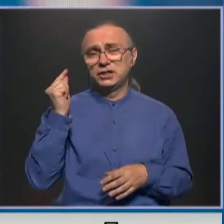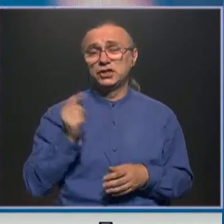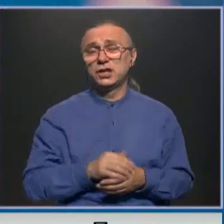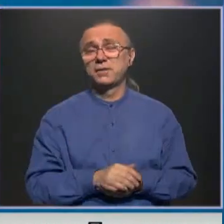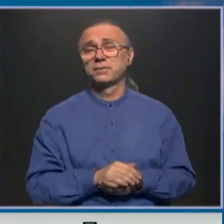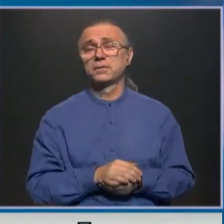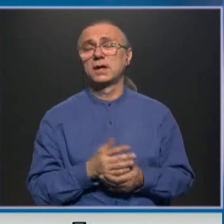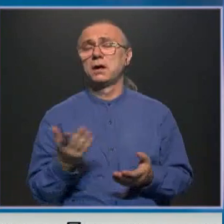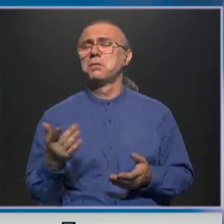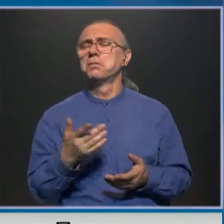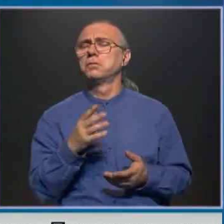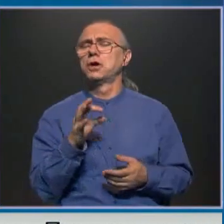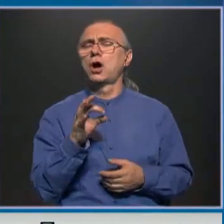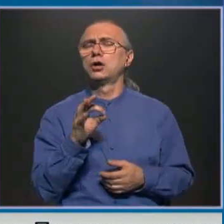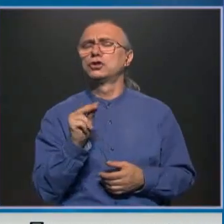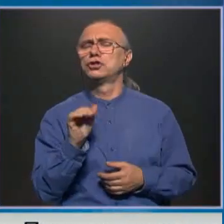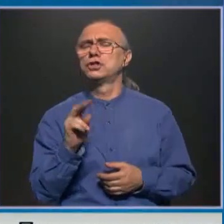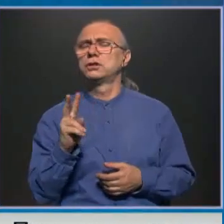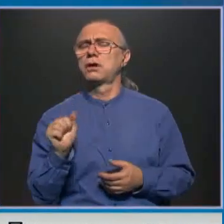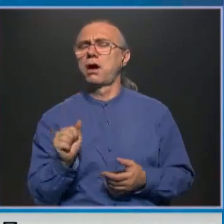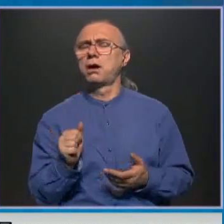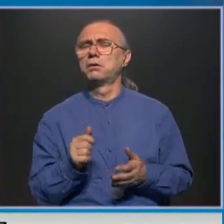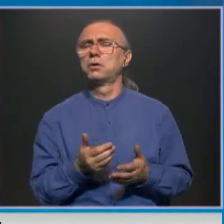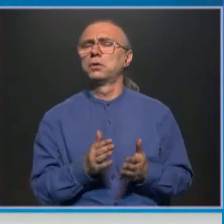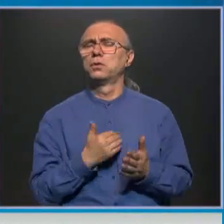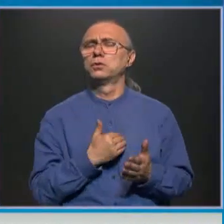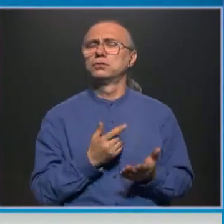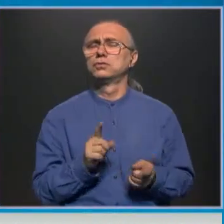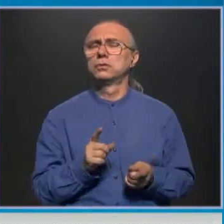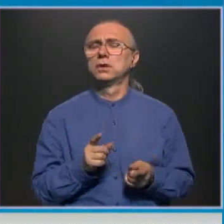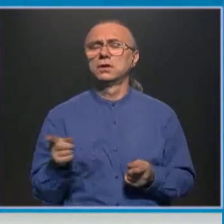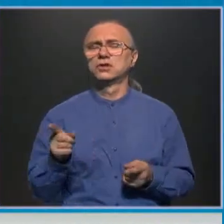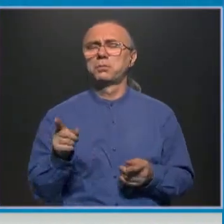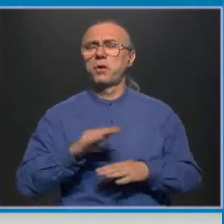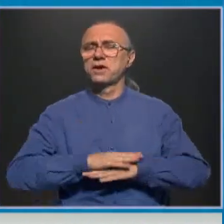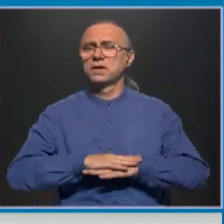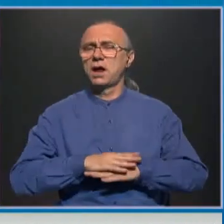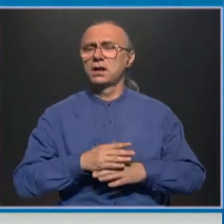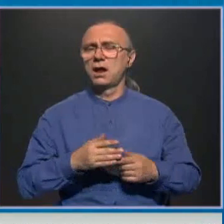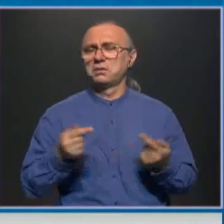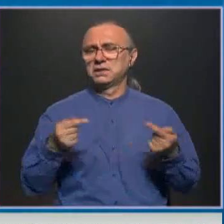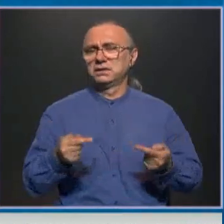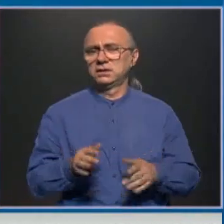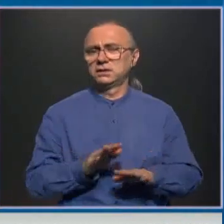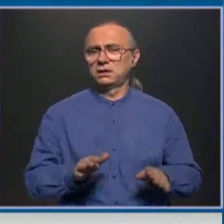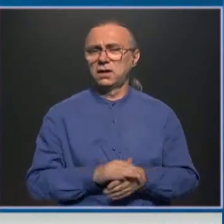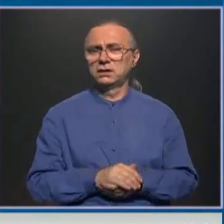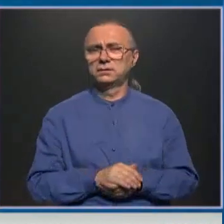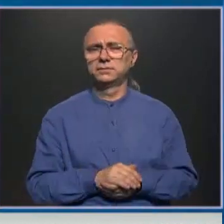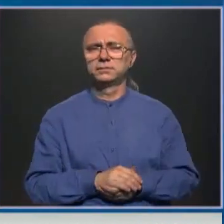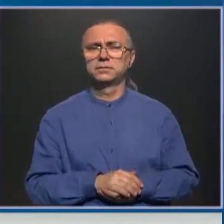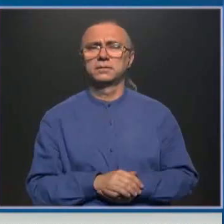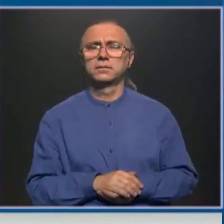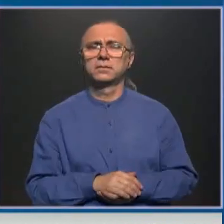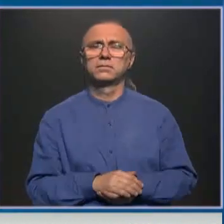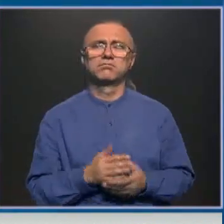Раз про отчитку, значит, чего-то в поведении нестандартно идет в человеческом. А поскольку гордость-то, как сказать, моя мама